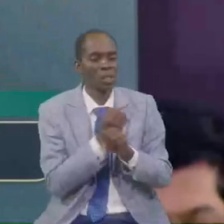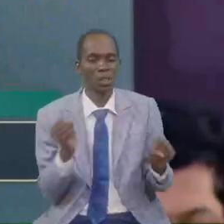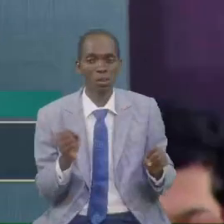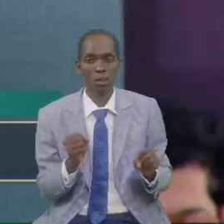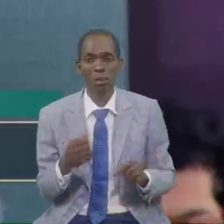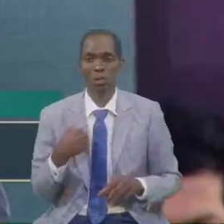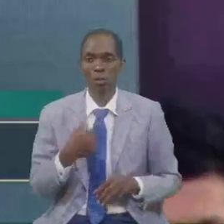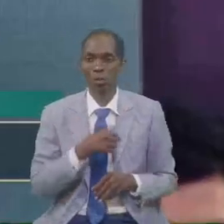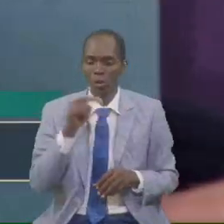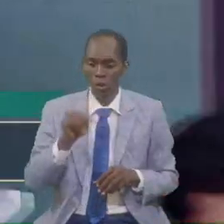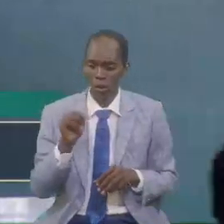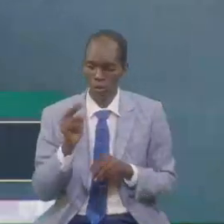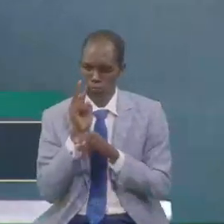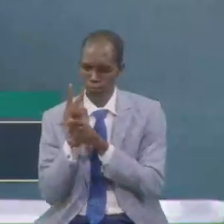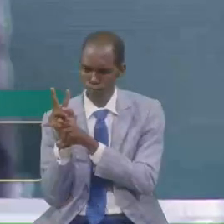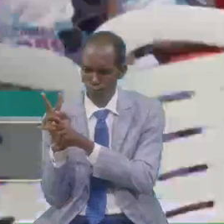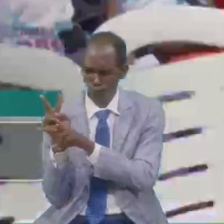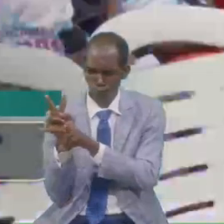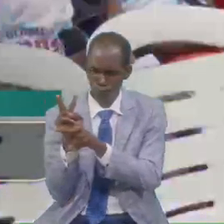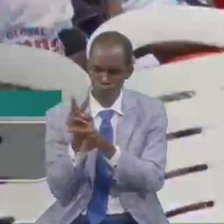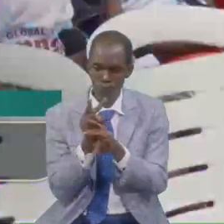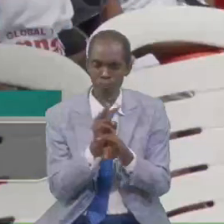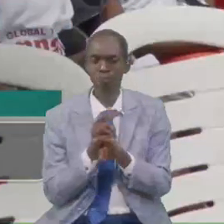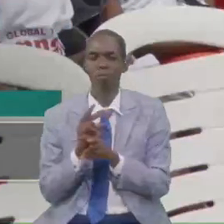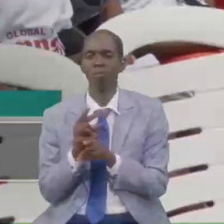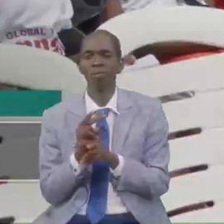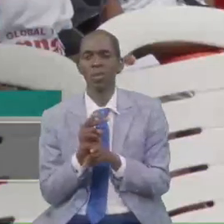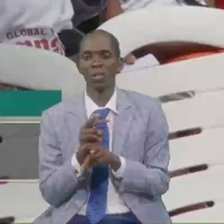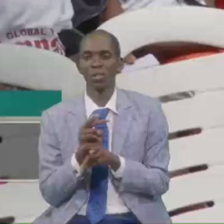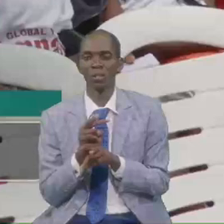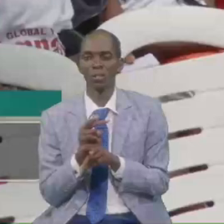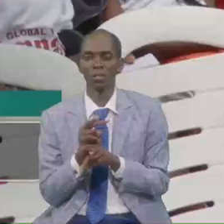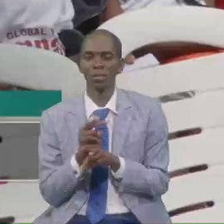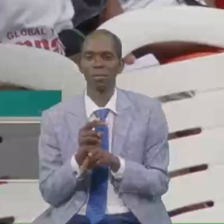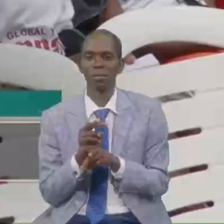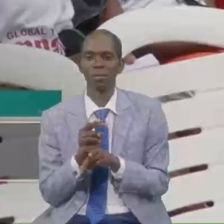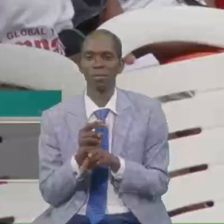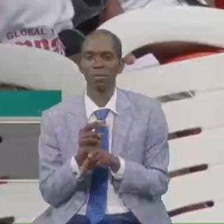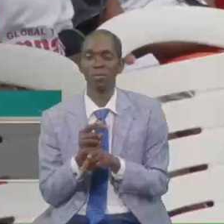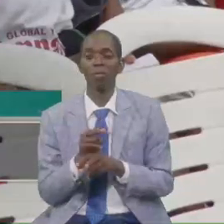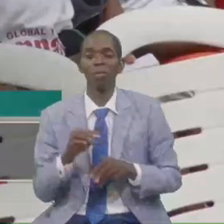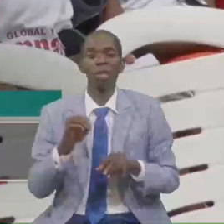il faut la vigilance et la fidélité.